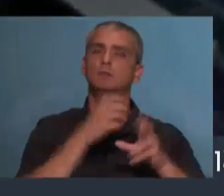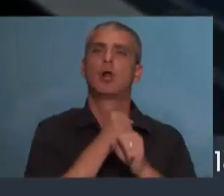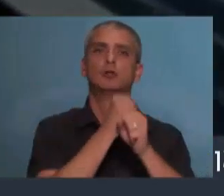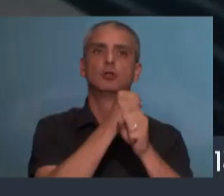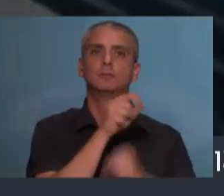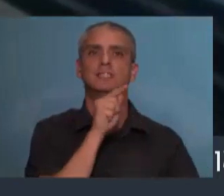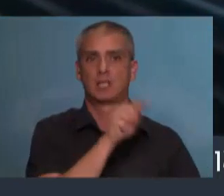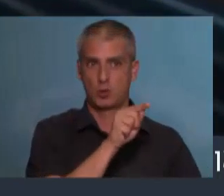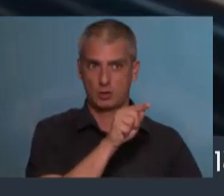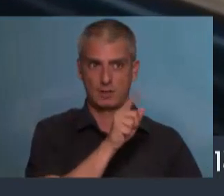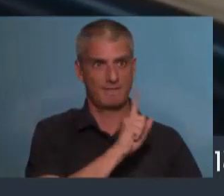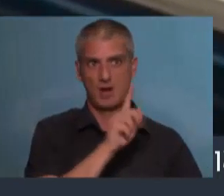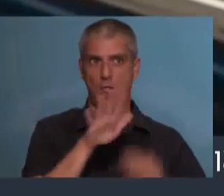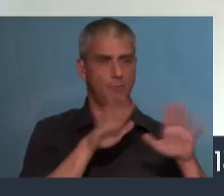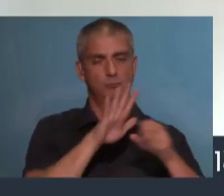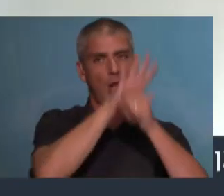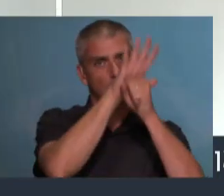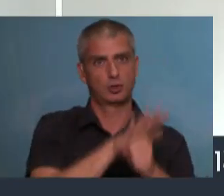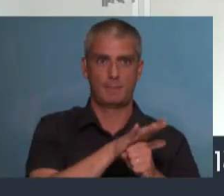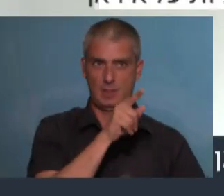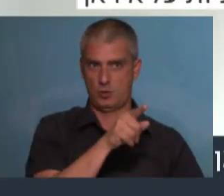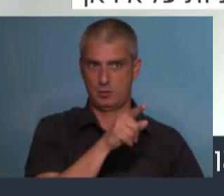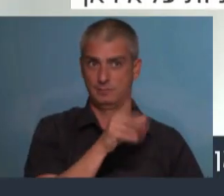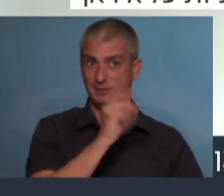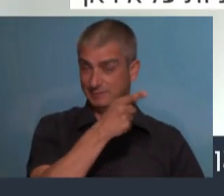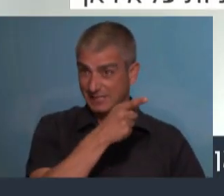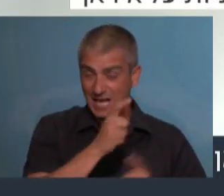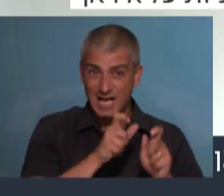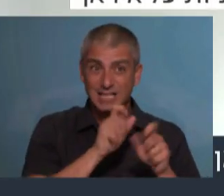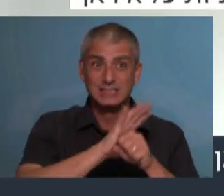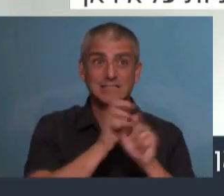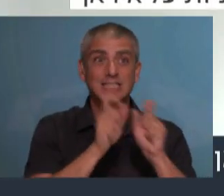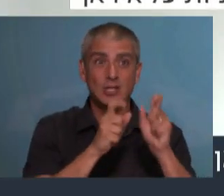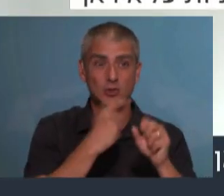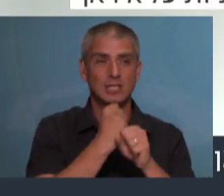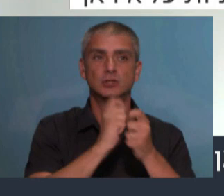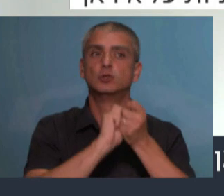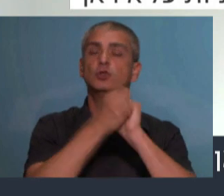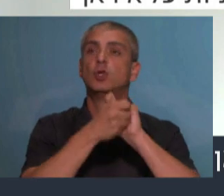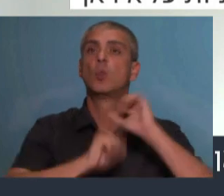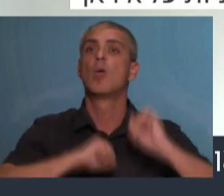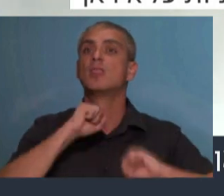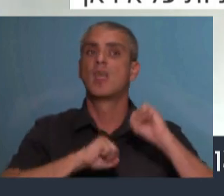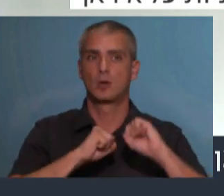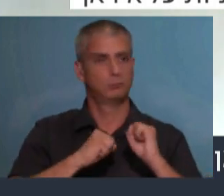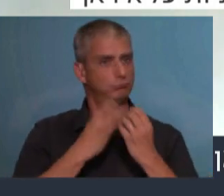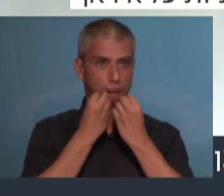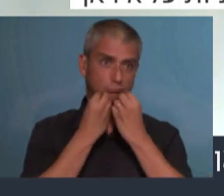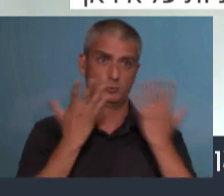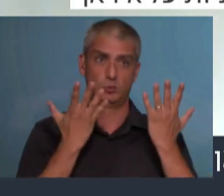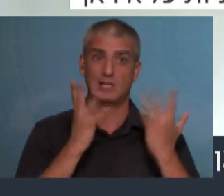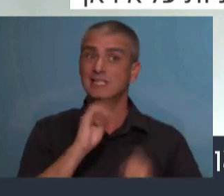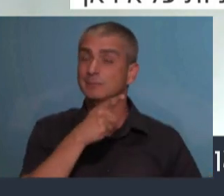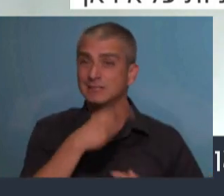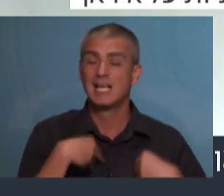them, not one that represses them. So if that's behavioral change by a regime within, that's great. If that's